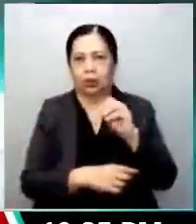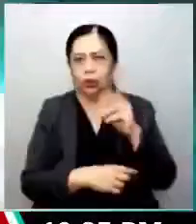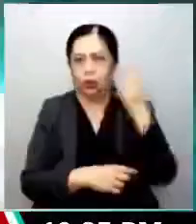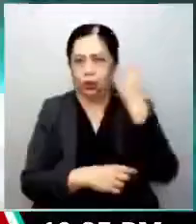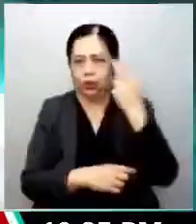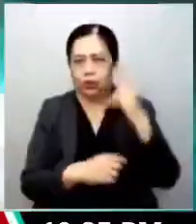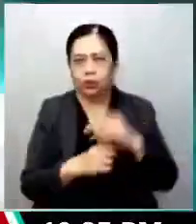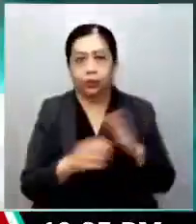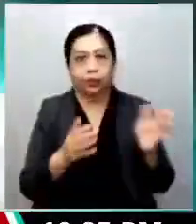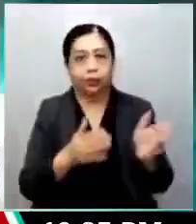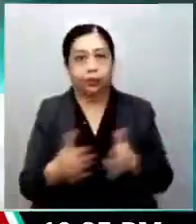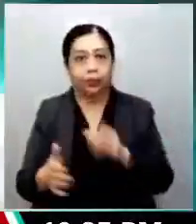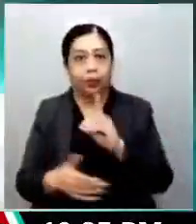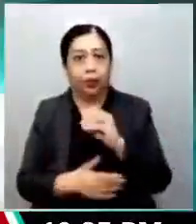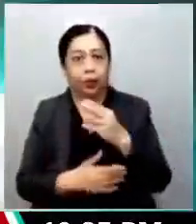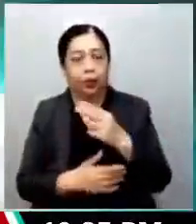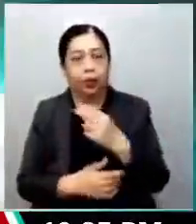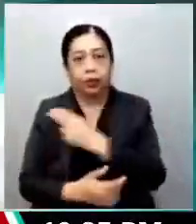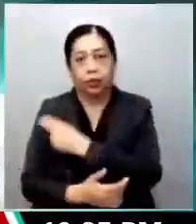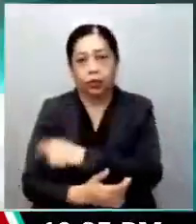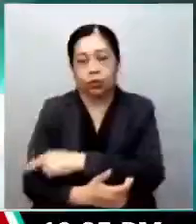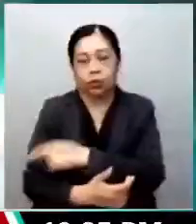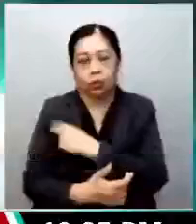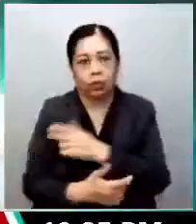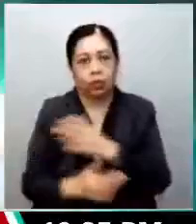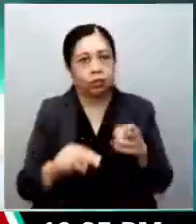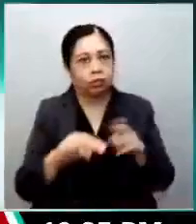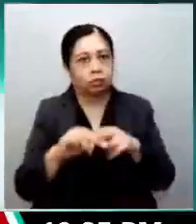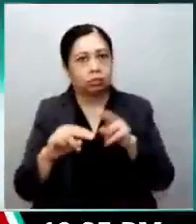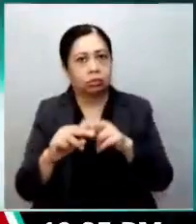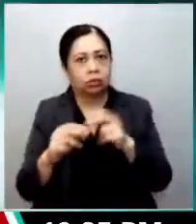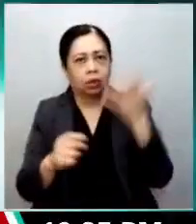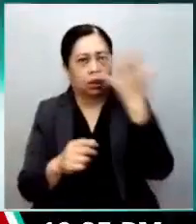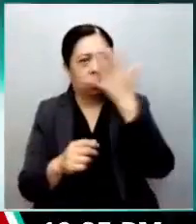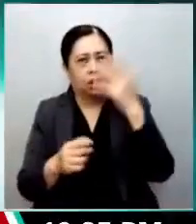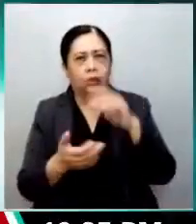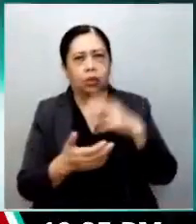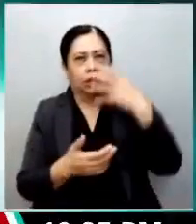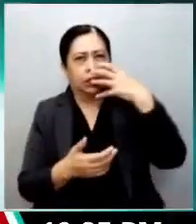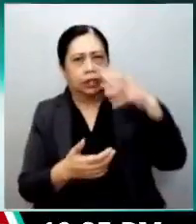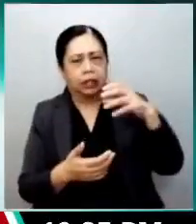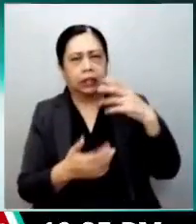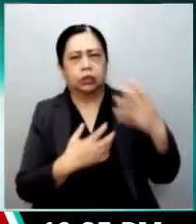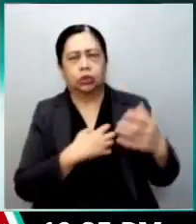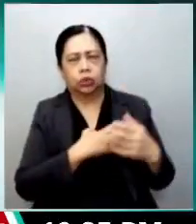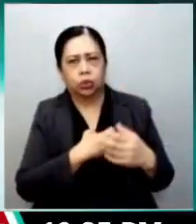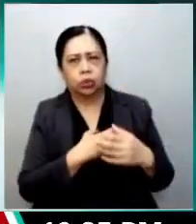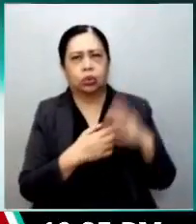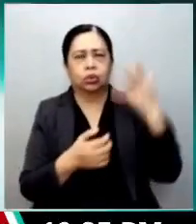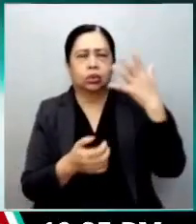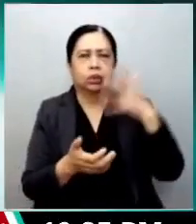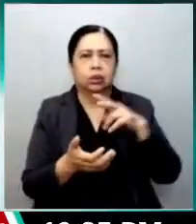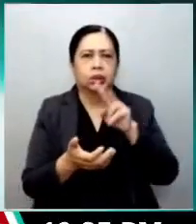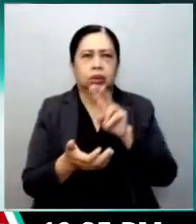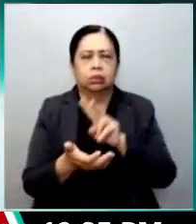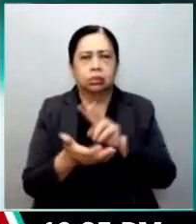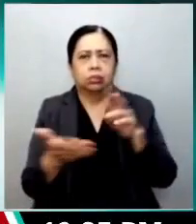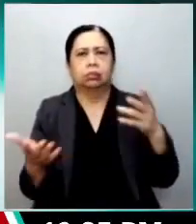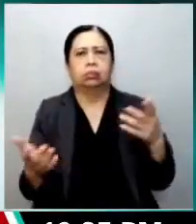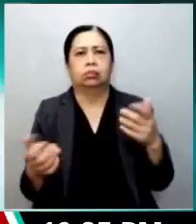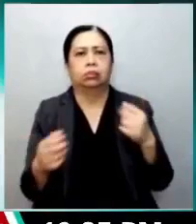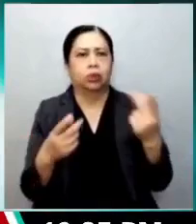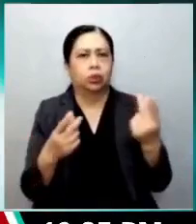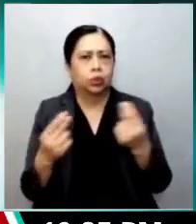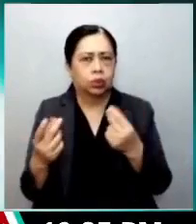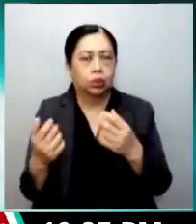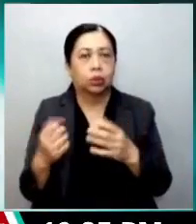DOH ang mga ospital sa posibleng pagdami ng mga may heat stroke. Kung may gagawin po tayo ay kung madilim